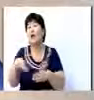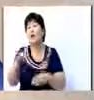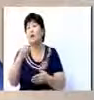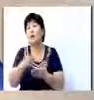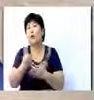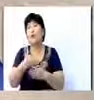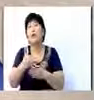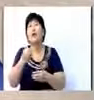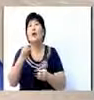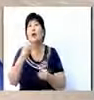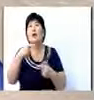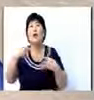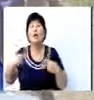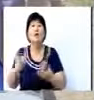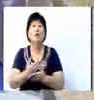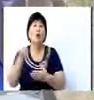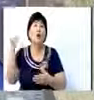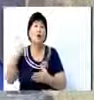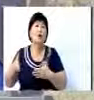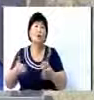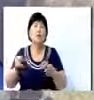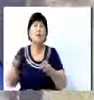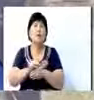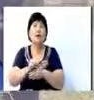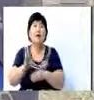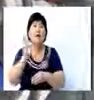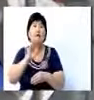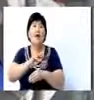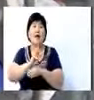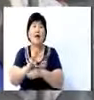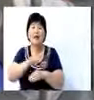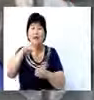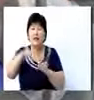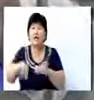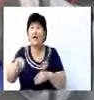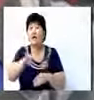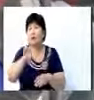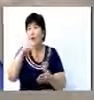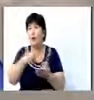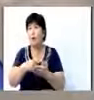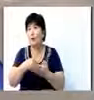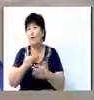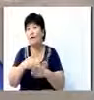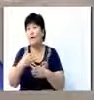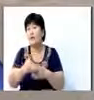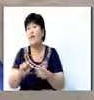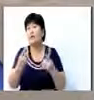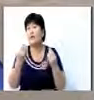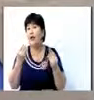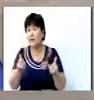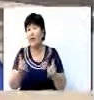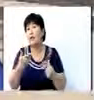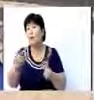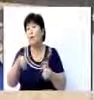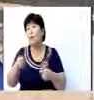другая хорошая новость по программе наложу на модернизацию системы водоснабжения и канализации из республиканского бюджета выделены солидные средства